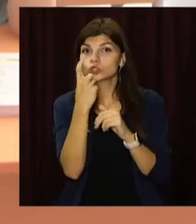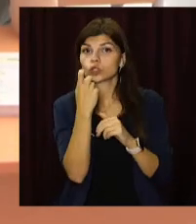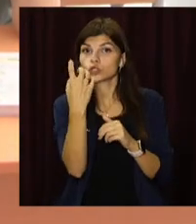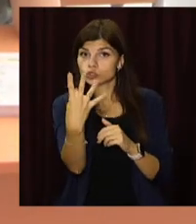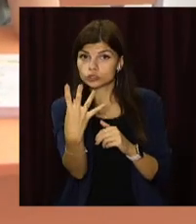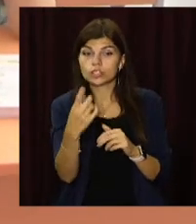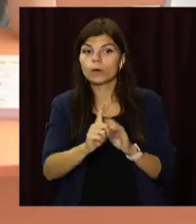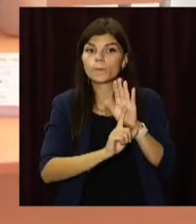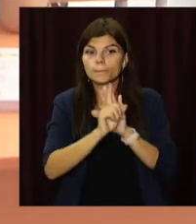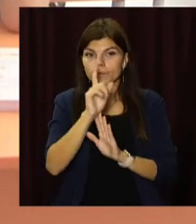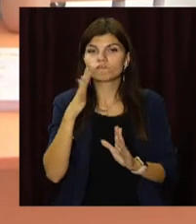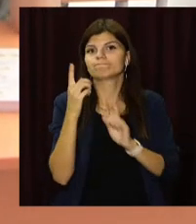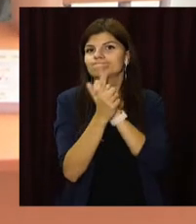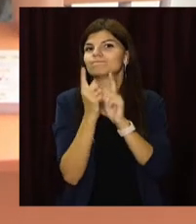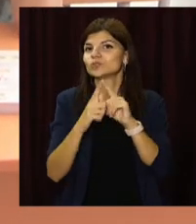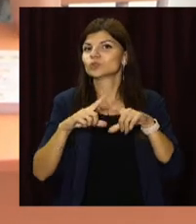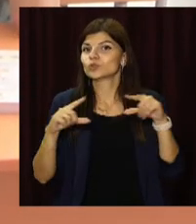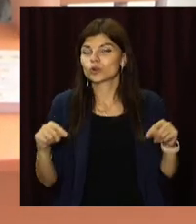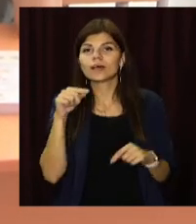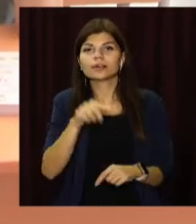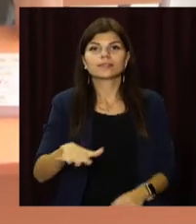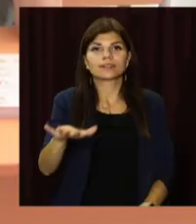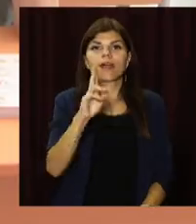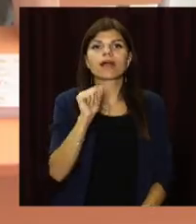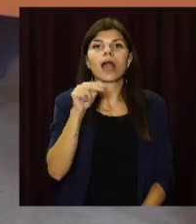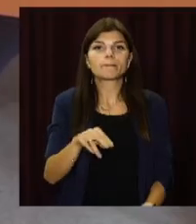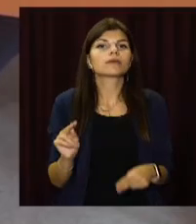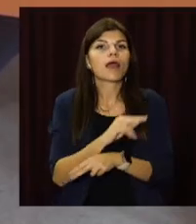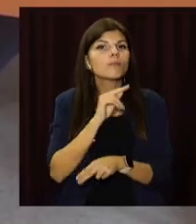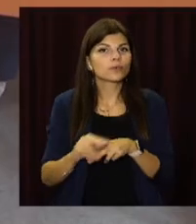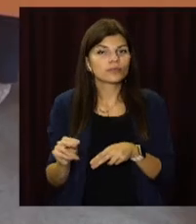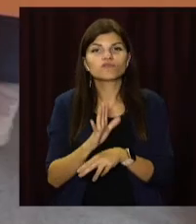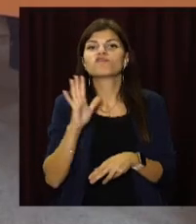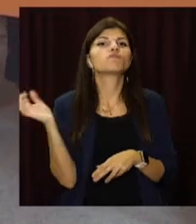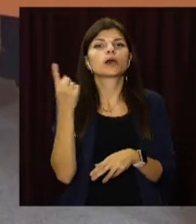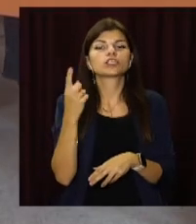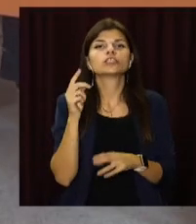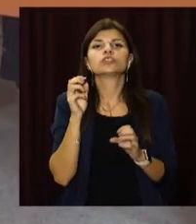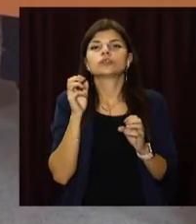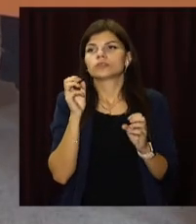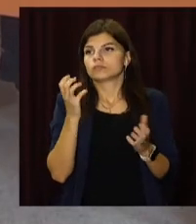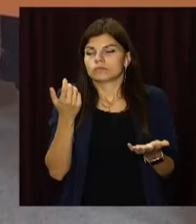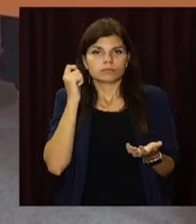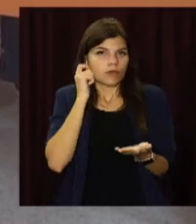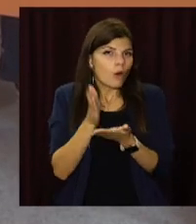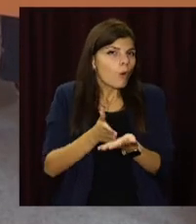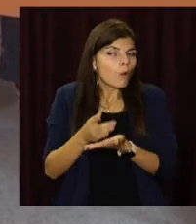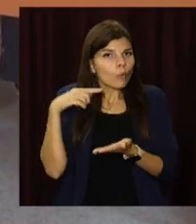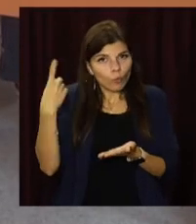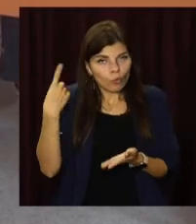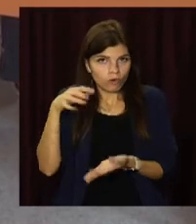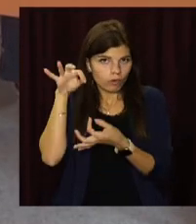104 розпочали в модернізованій школі. Заклад капітально відремонтували вперше за більш ніж півстолітню історію